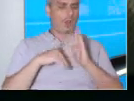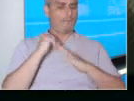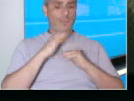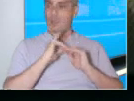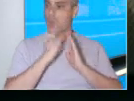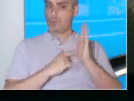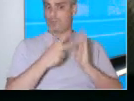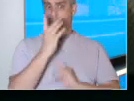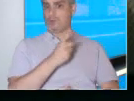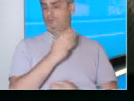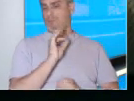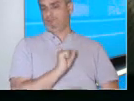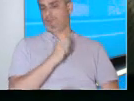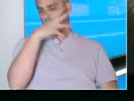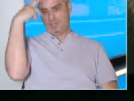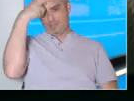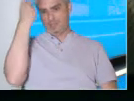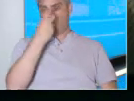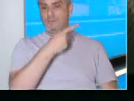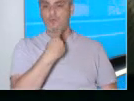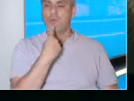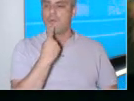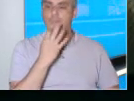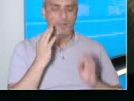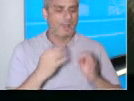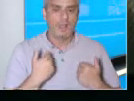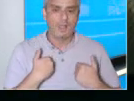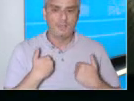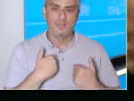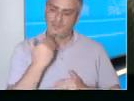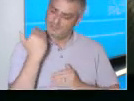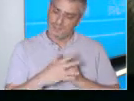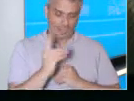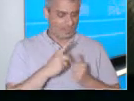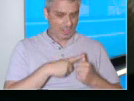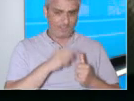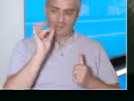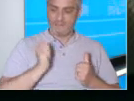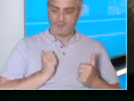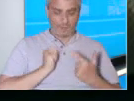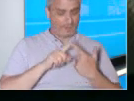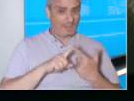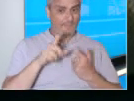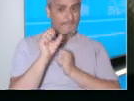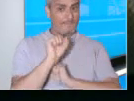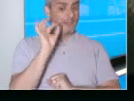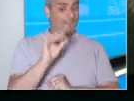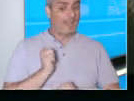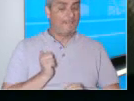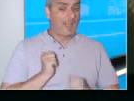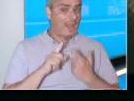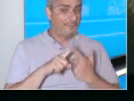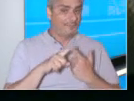בדרום, זה לאומי. כלומר, מנסור עבאס אומר בשפה מפורשת, אני הולך לגמור על הדרום, אני הולך לפגוע בחיילי צה"ל, הם בעד פגיעה בחיילי